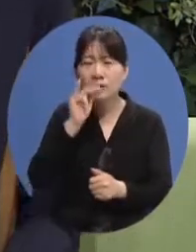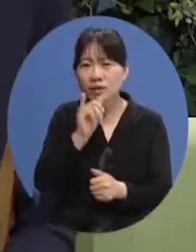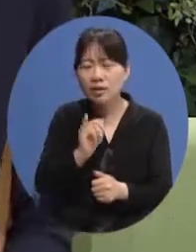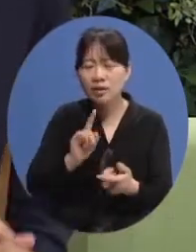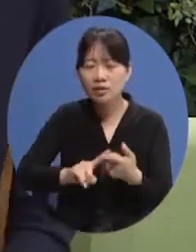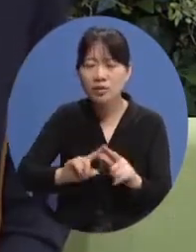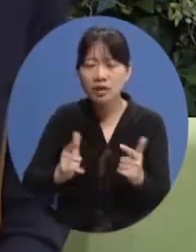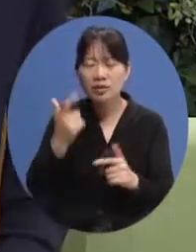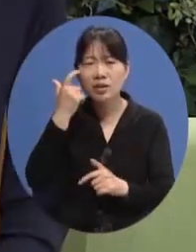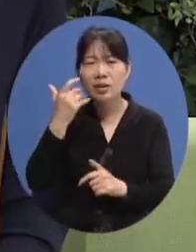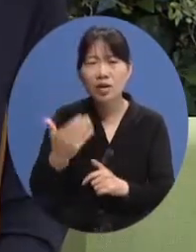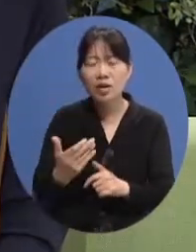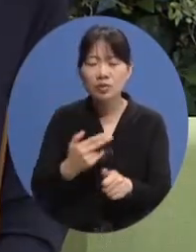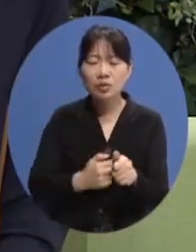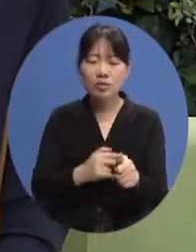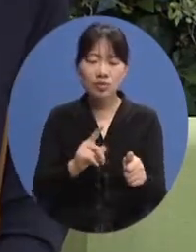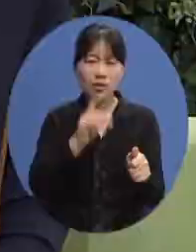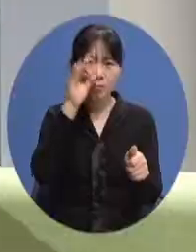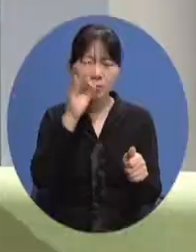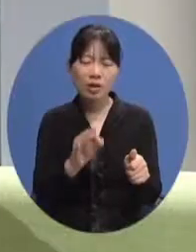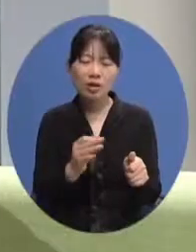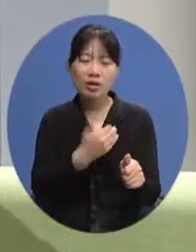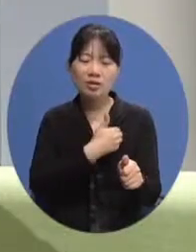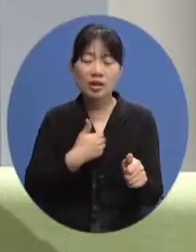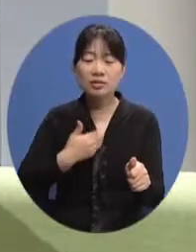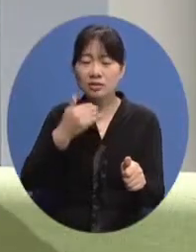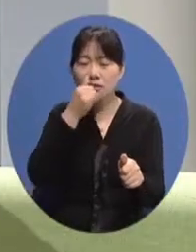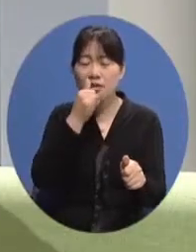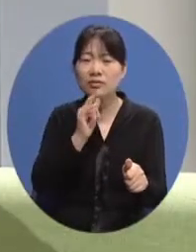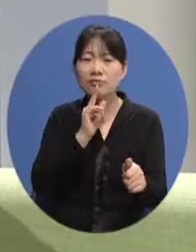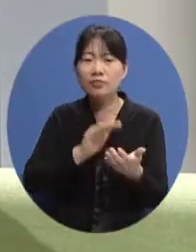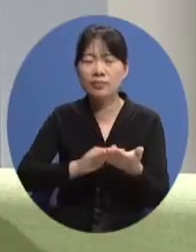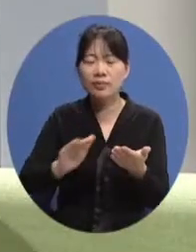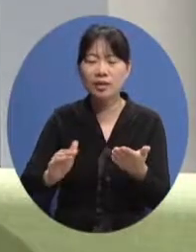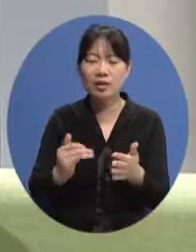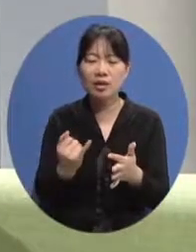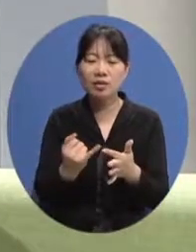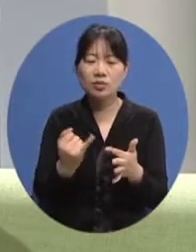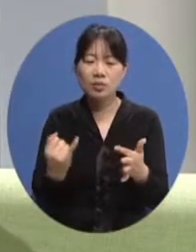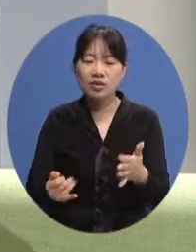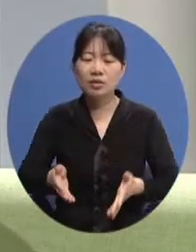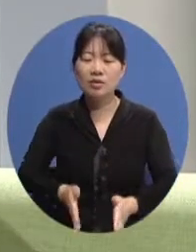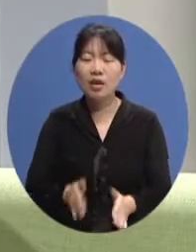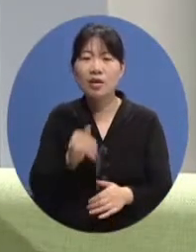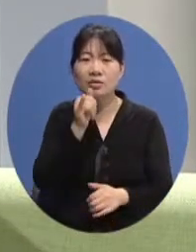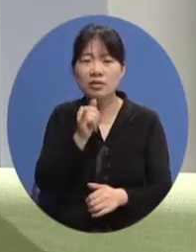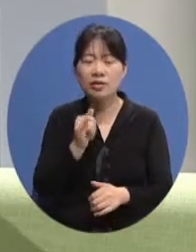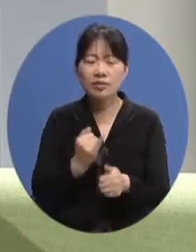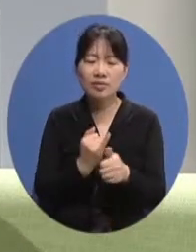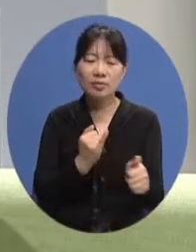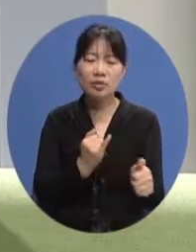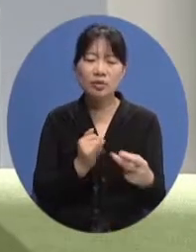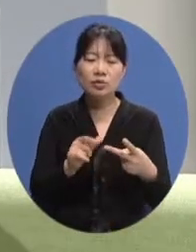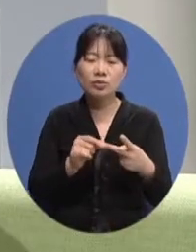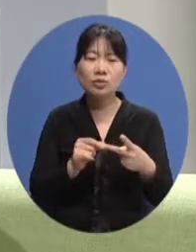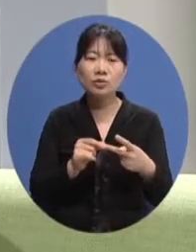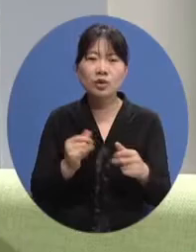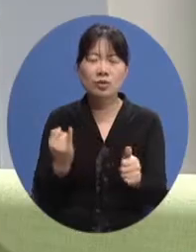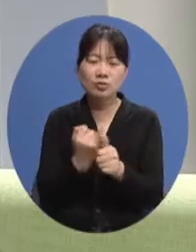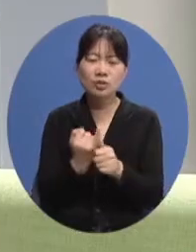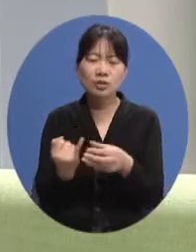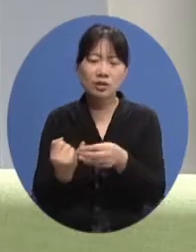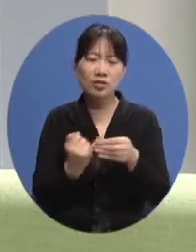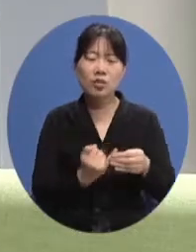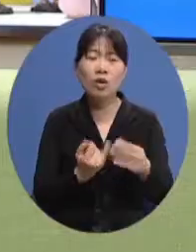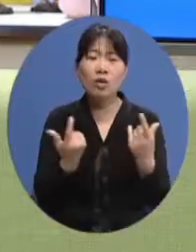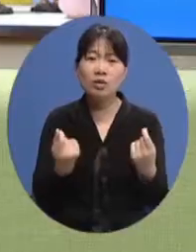이런 건 아닐까요? 어떻게 보셨어요, 선생님? 가능성도 있죠. 사실은 이제 동생이 태어나는 거는 남편이 두 번째 부인을 데리고